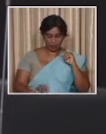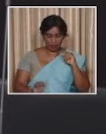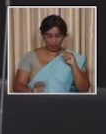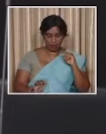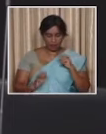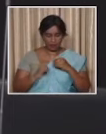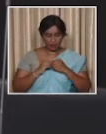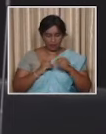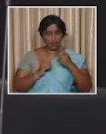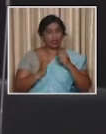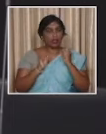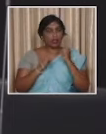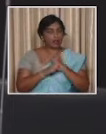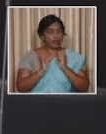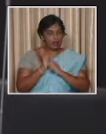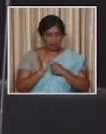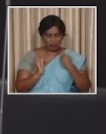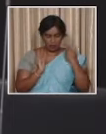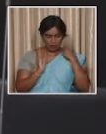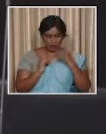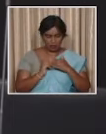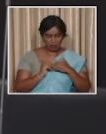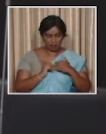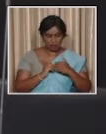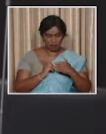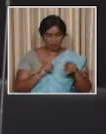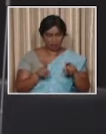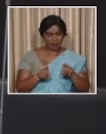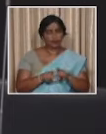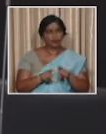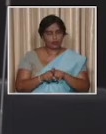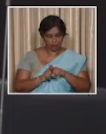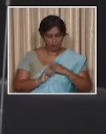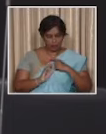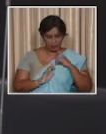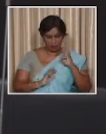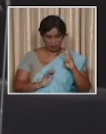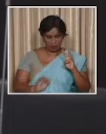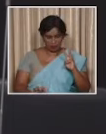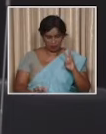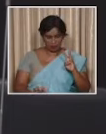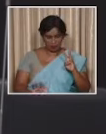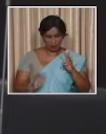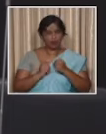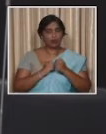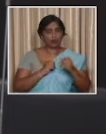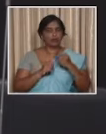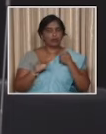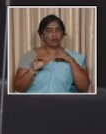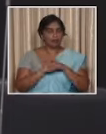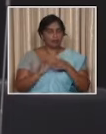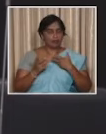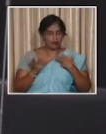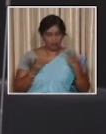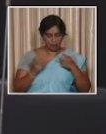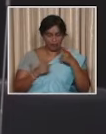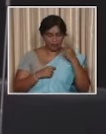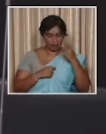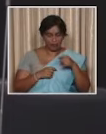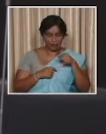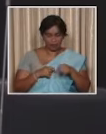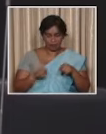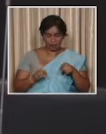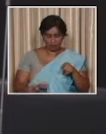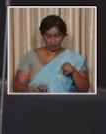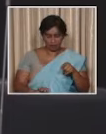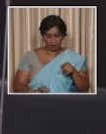ණය සඳහා අපවෙන විට දළදේශීය නිෂ්පාදනයේ ප්‍රතිශතයක් වශයෙන් 4.5%ට වඩා අපවෙන්න බෑ. ඒ